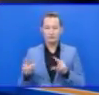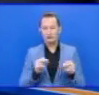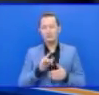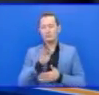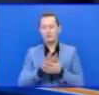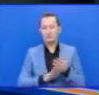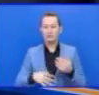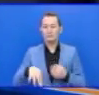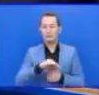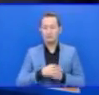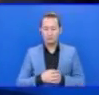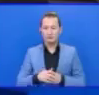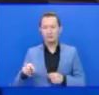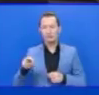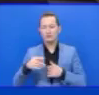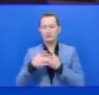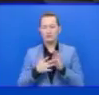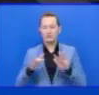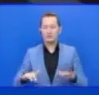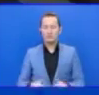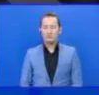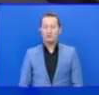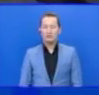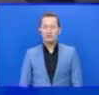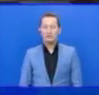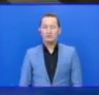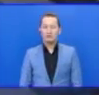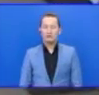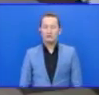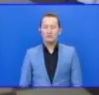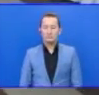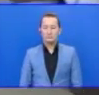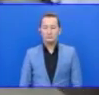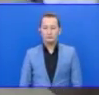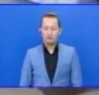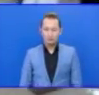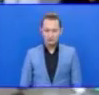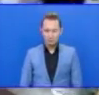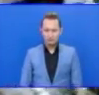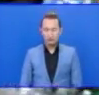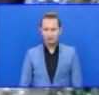жалғайтын тірегі. Төлеби ауданынан Ақмарал Көпжасарова, Ерлан Тұралиев, Гүлмаржан Молдадос, оңтүстік ақпарат.